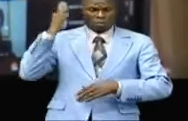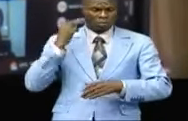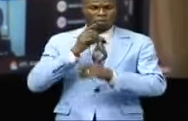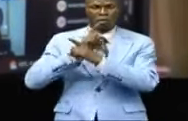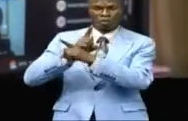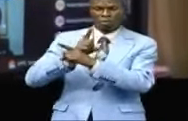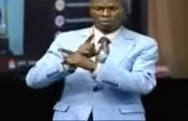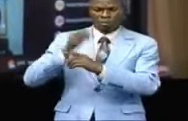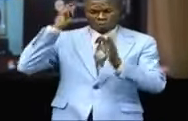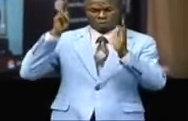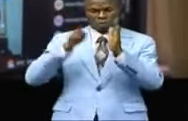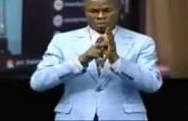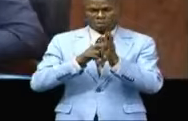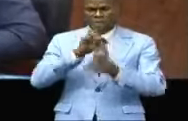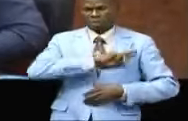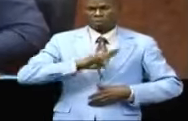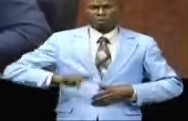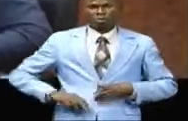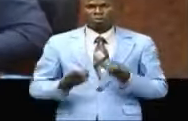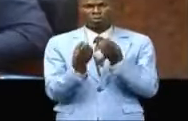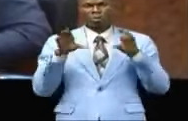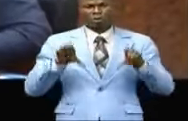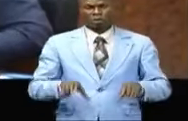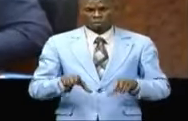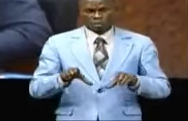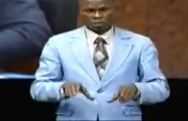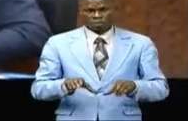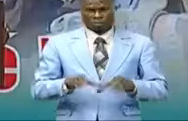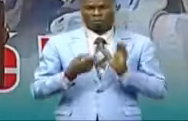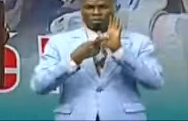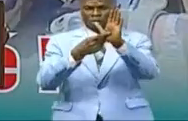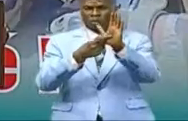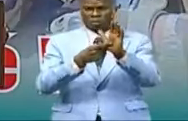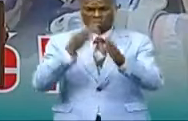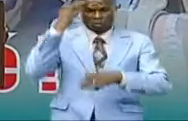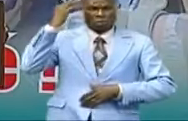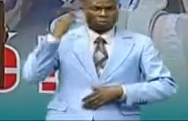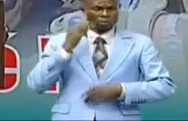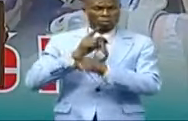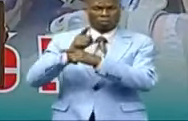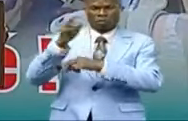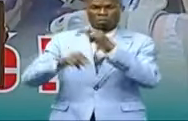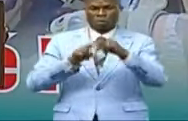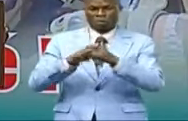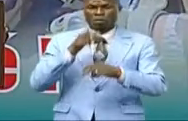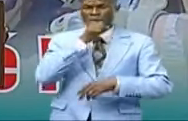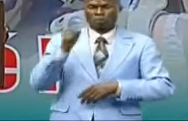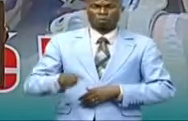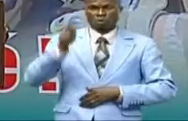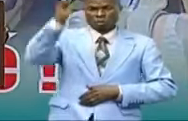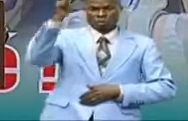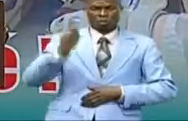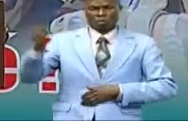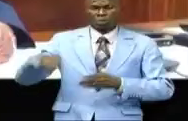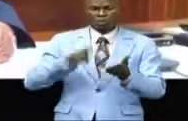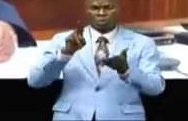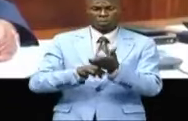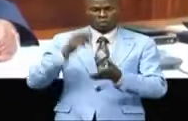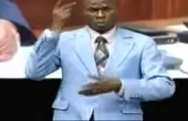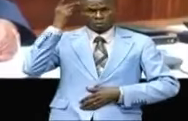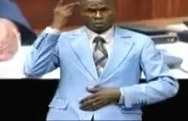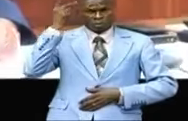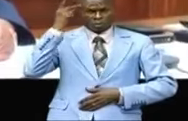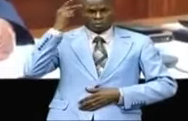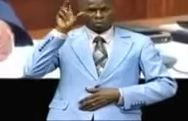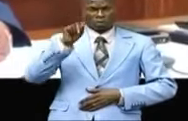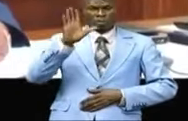et le gouvernement de la République démocratique du Congo, représenté par les ministres de la Défense nationale et anciens combattants, signé à Kinshasa